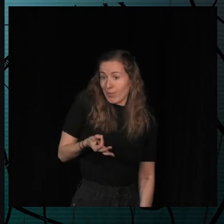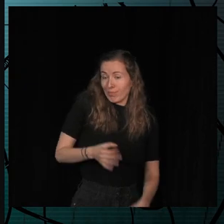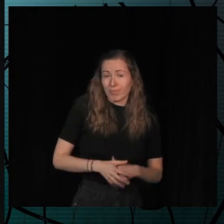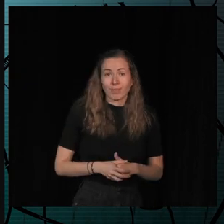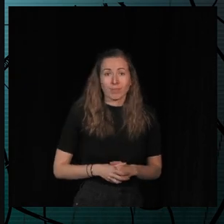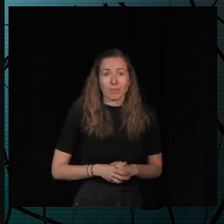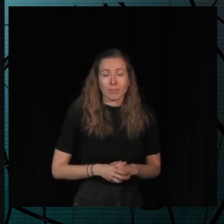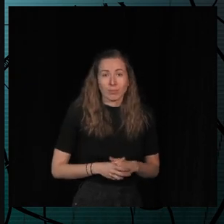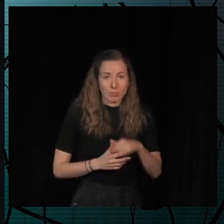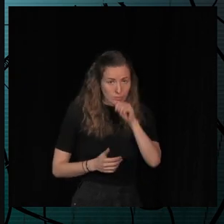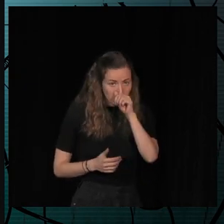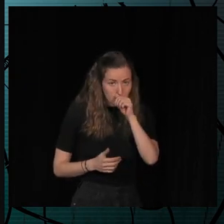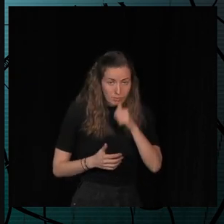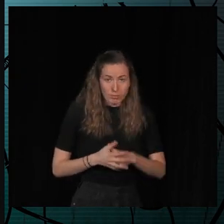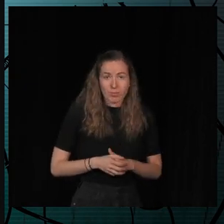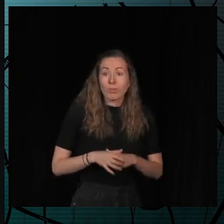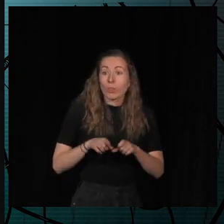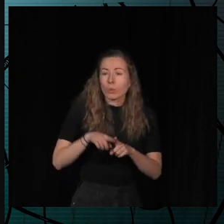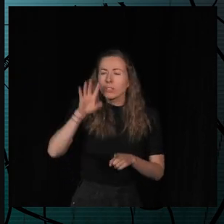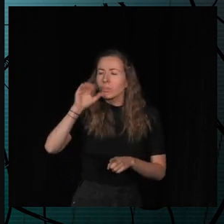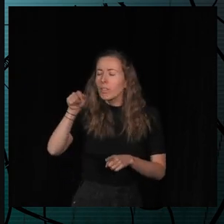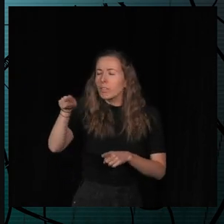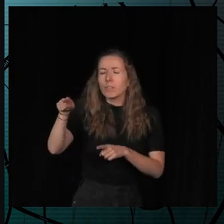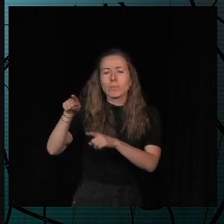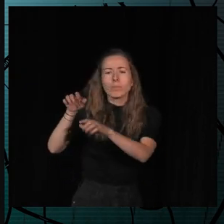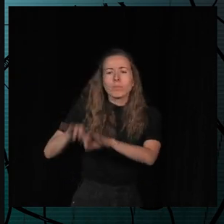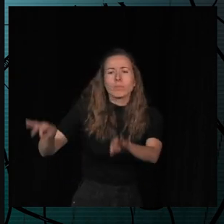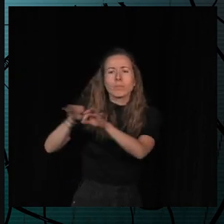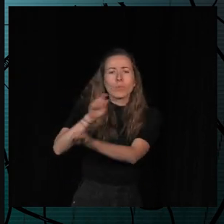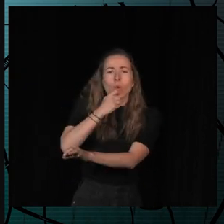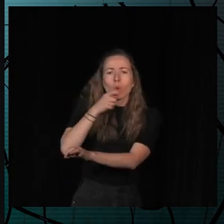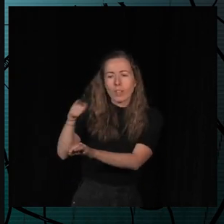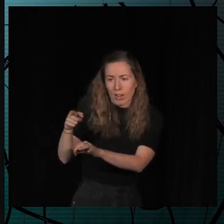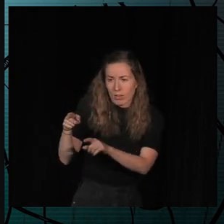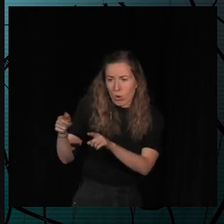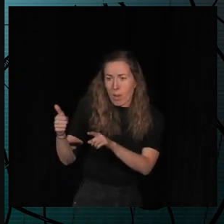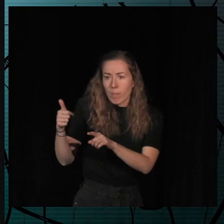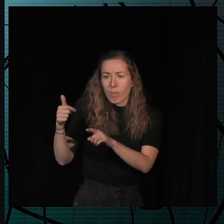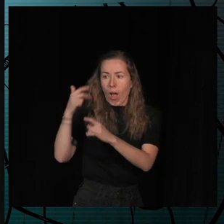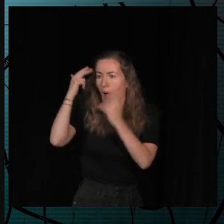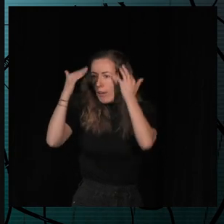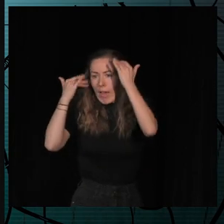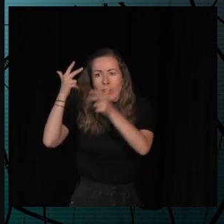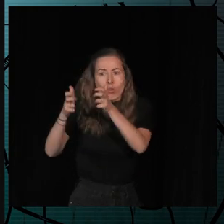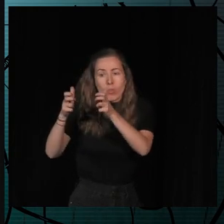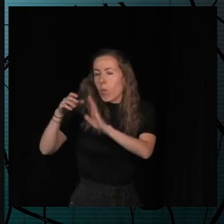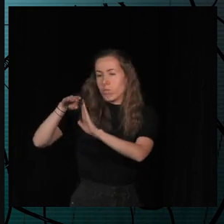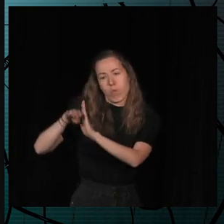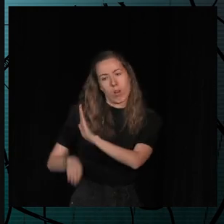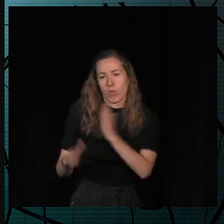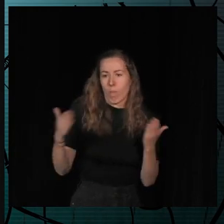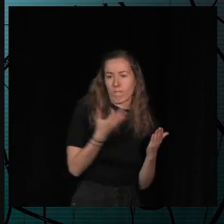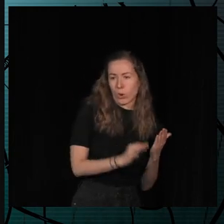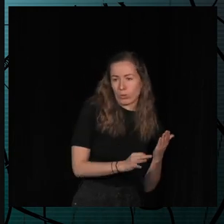après j'avais entendu dire que entre autres en Angleterre où ils avaient un rapport beaucoup moins inquiet par rapport au jeux vidéo il y avait